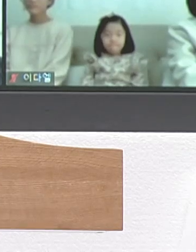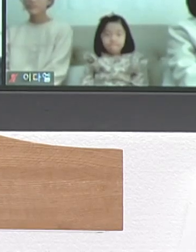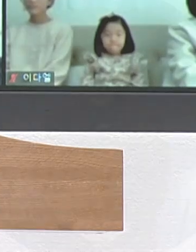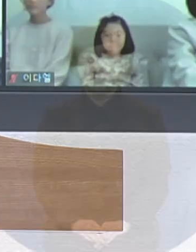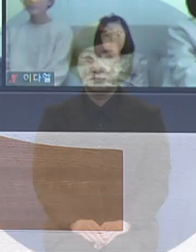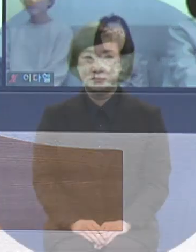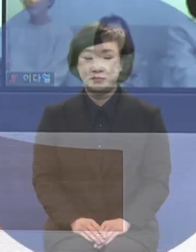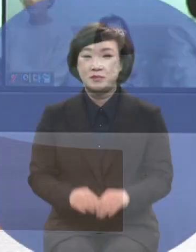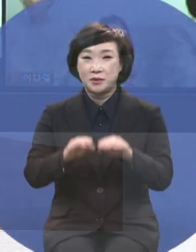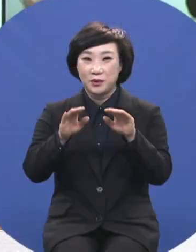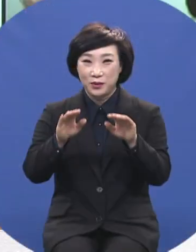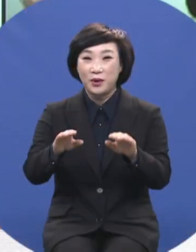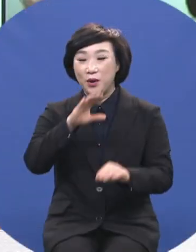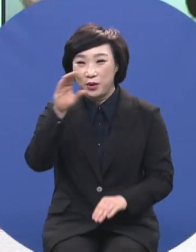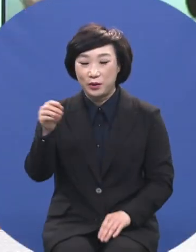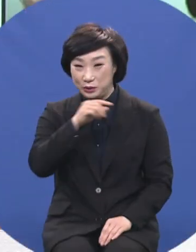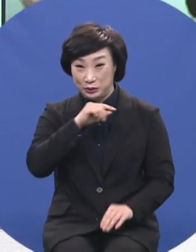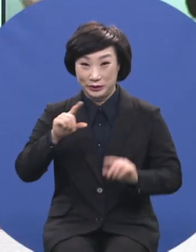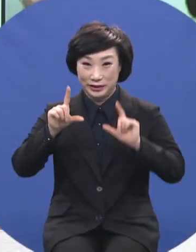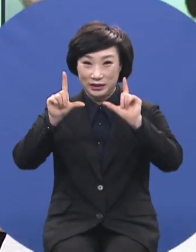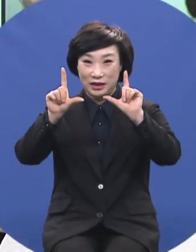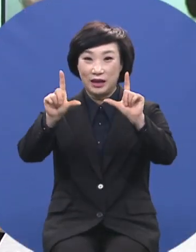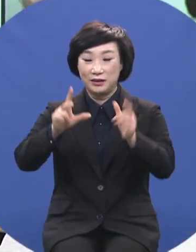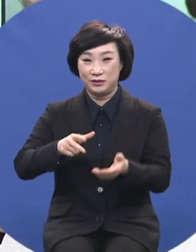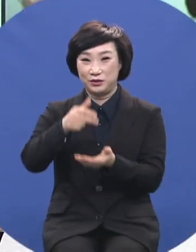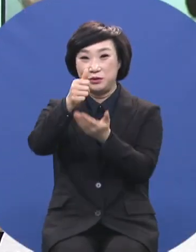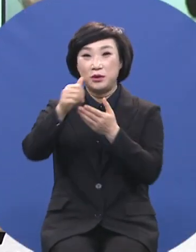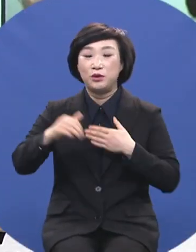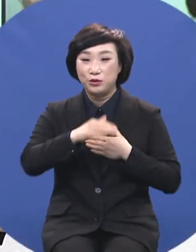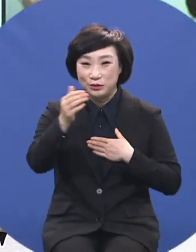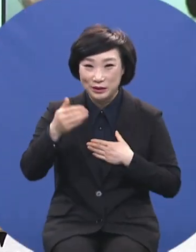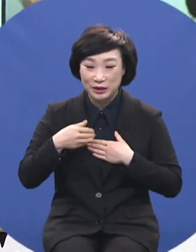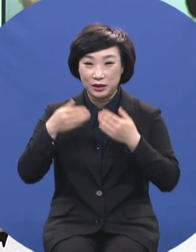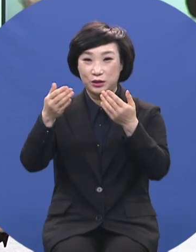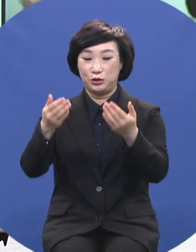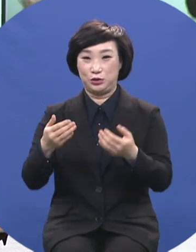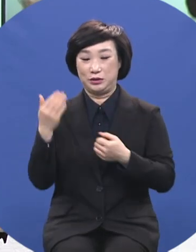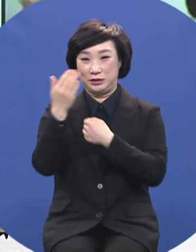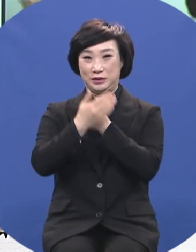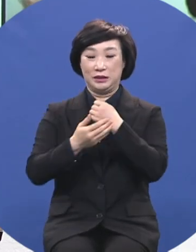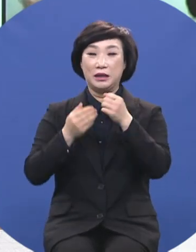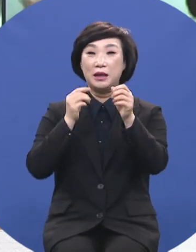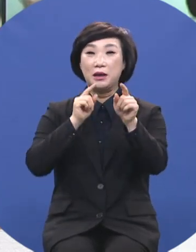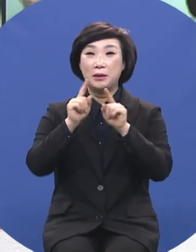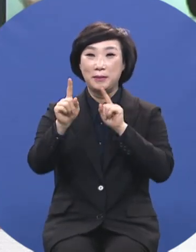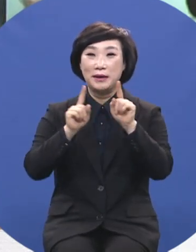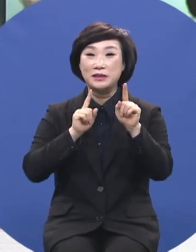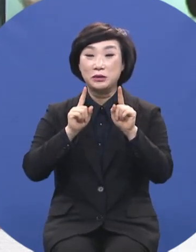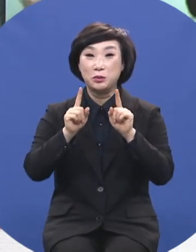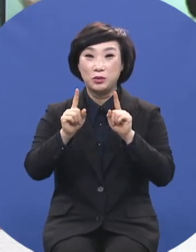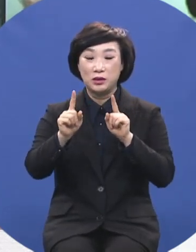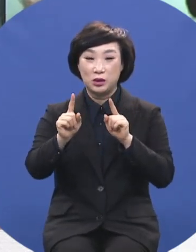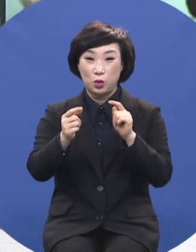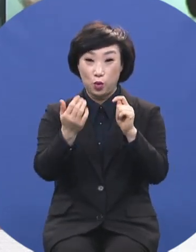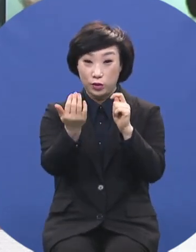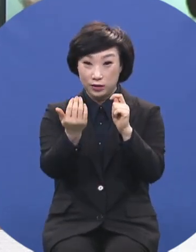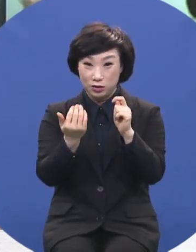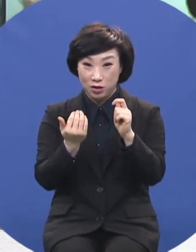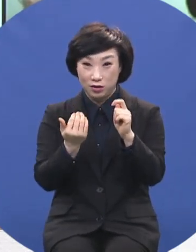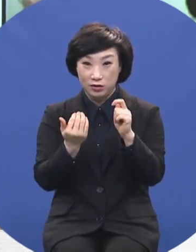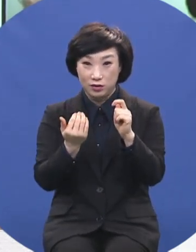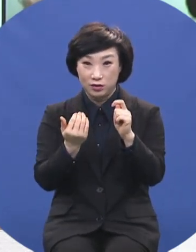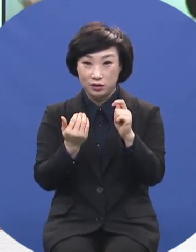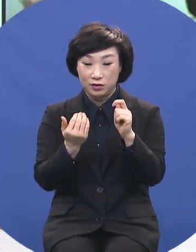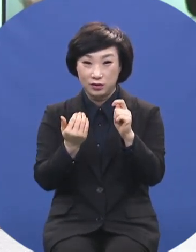오늘 거룩한 주일에 주님이 우리에게 주실 은혜의 말씀은